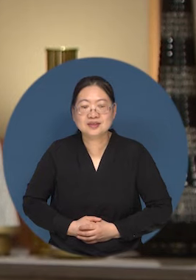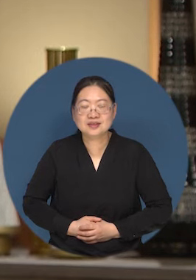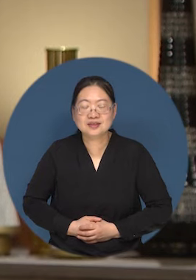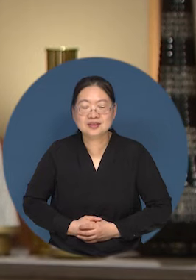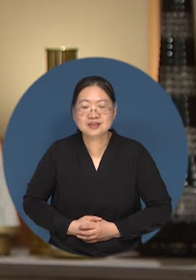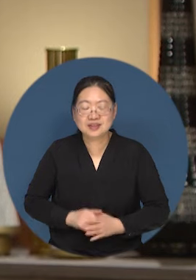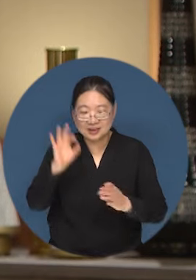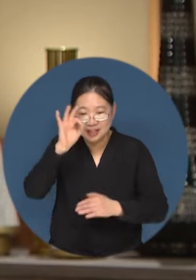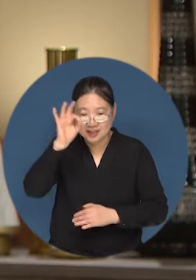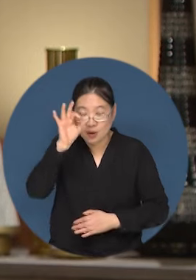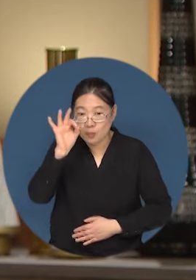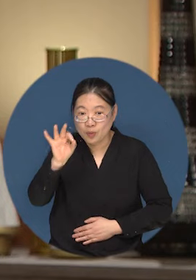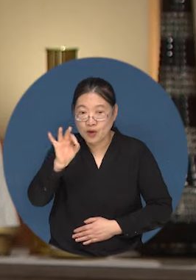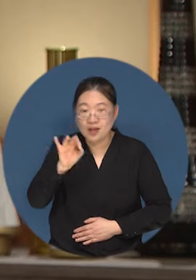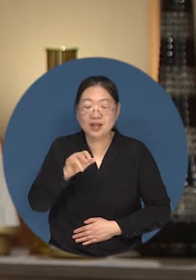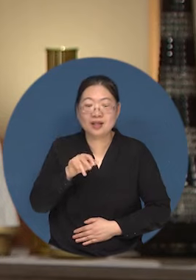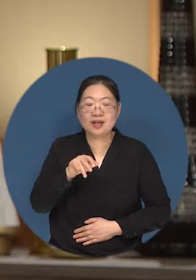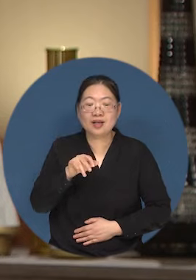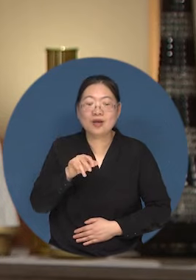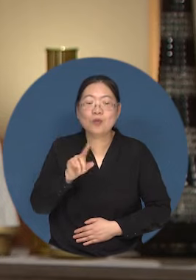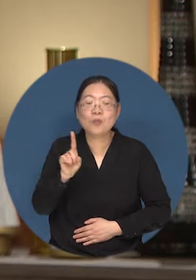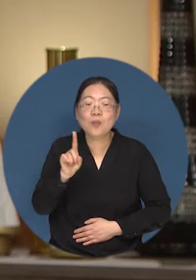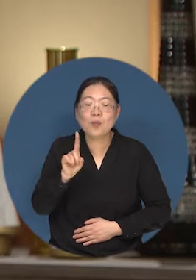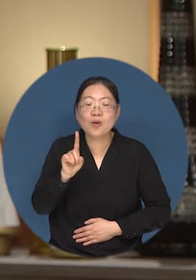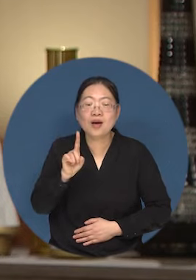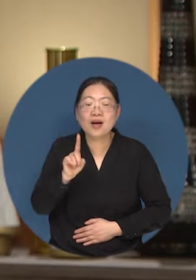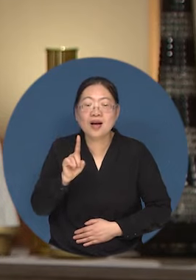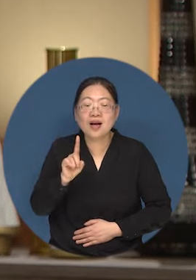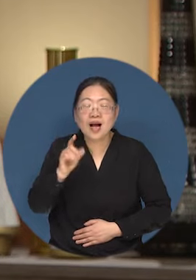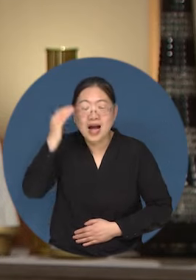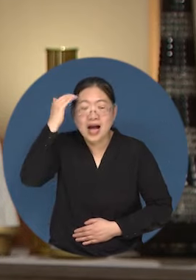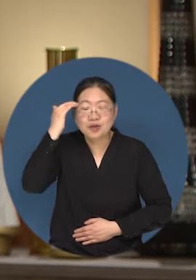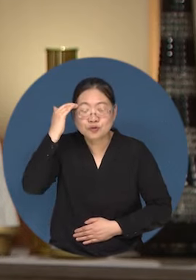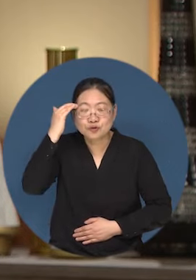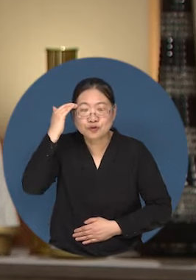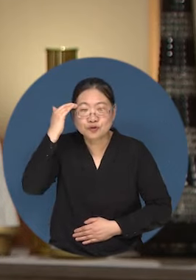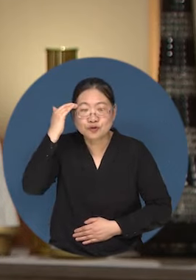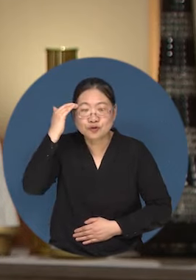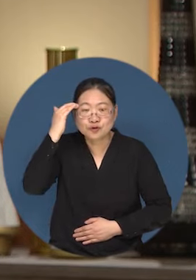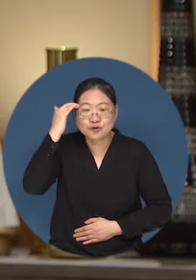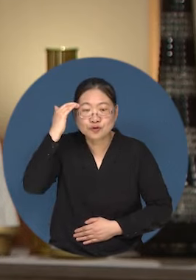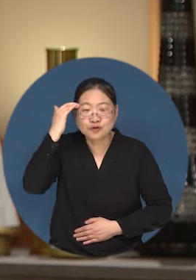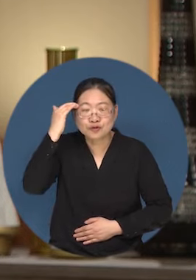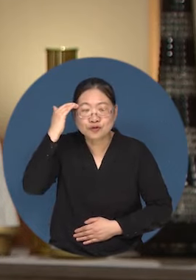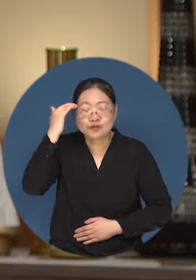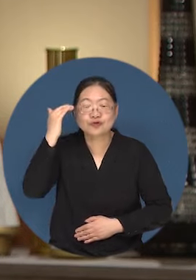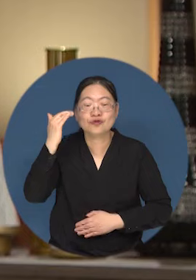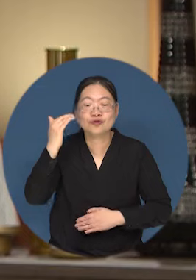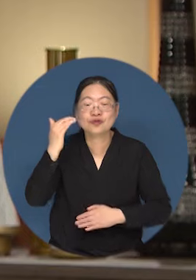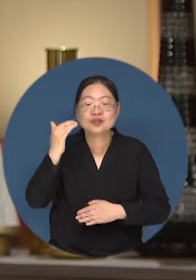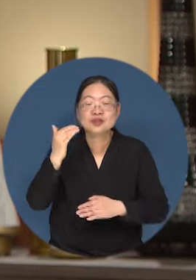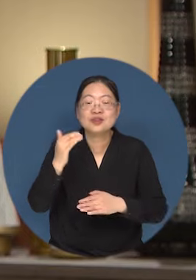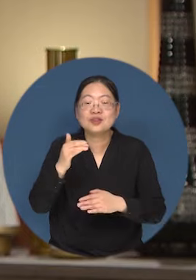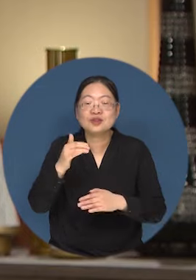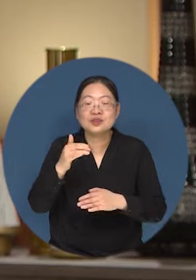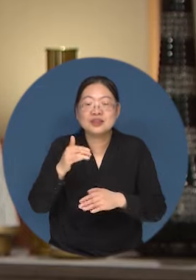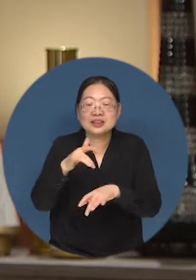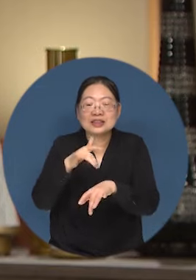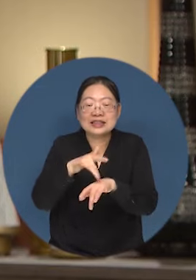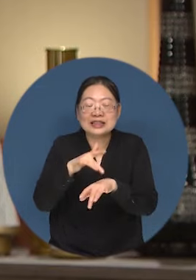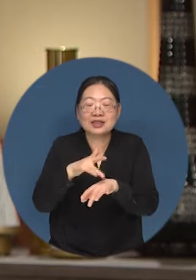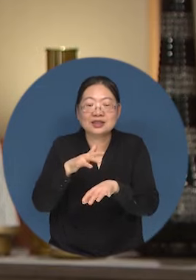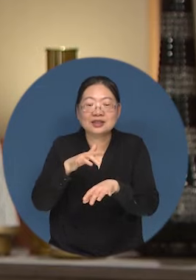이름이 나오더라고요. 코리안 그레이 웨일? 예, 한국계 기신고래라는. 오, 그런 이름. 게 있어요? 네, 그런 게 내셔널 지오그래픽